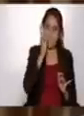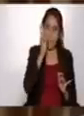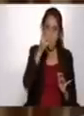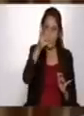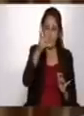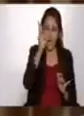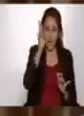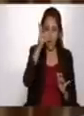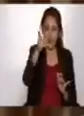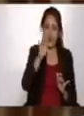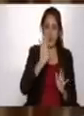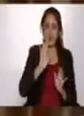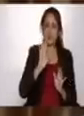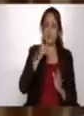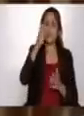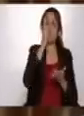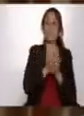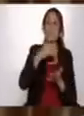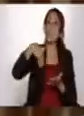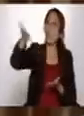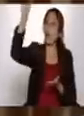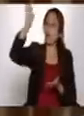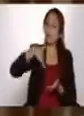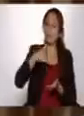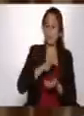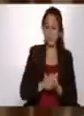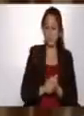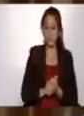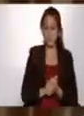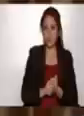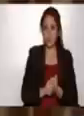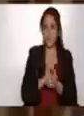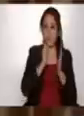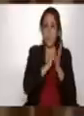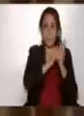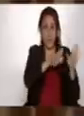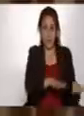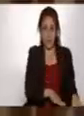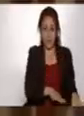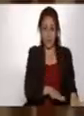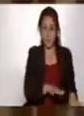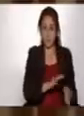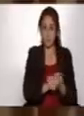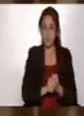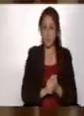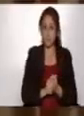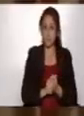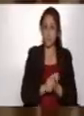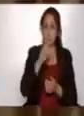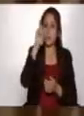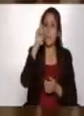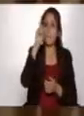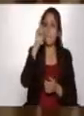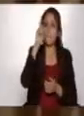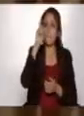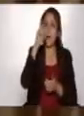معانا، فانا رحت خرجت يعني مشوار، رحت اعمل شويه ميه من الفلتر وكده، فرجعت وهي في البيت معاها. انا دخلت يا دوبك ادخل ميه في المطبخ،